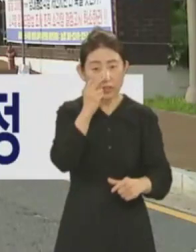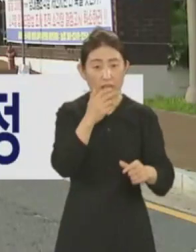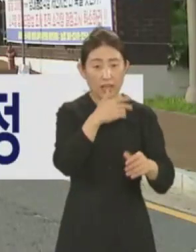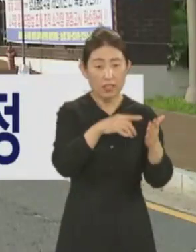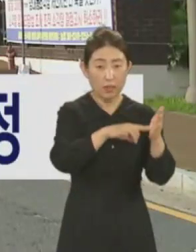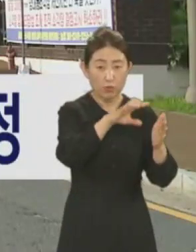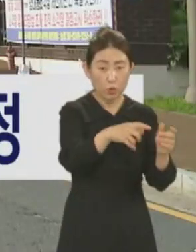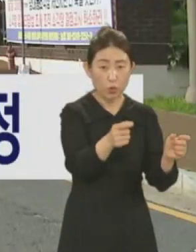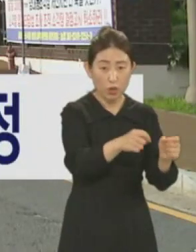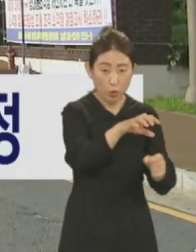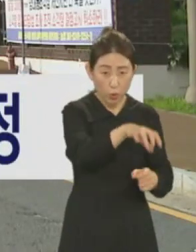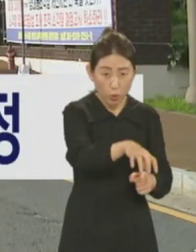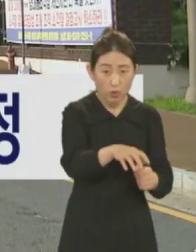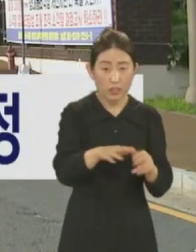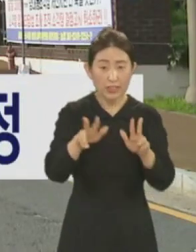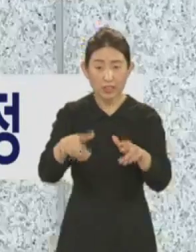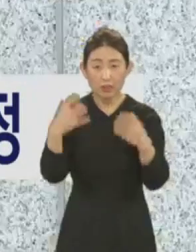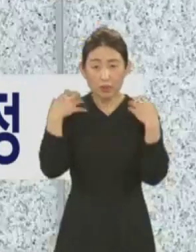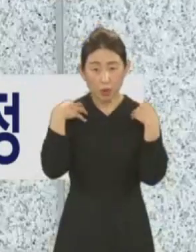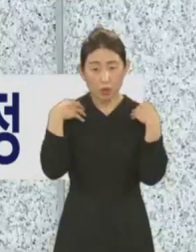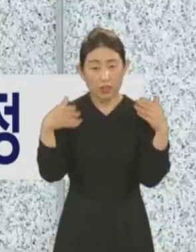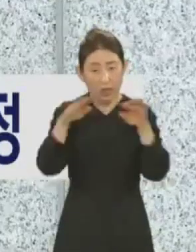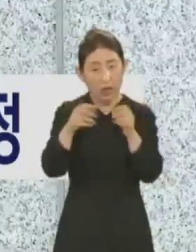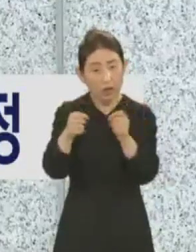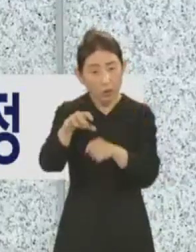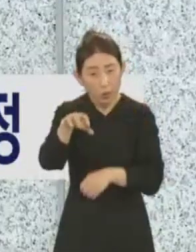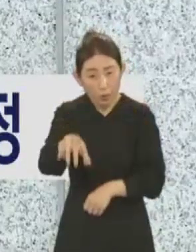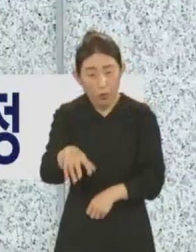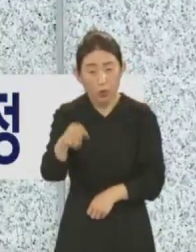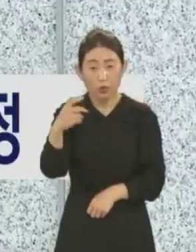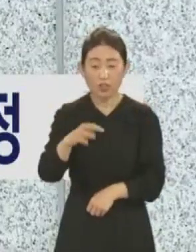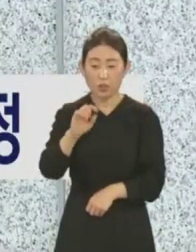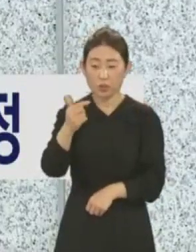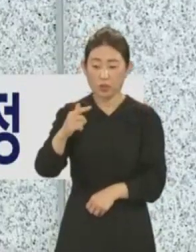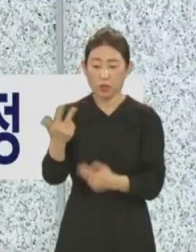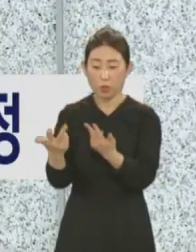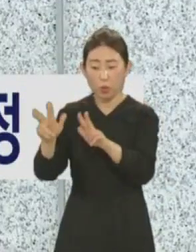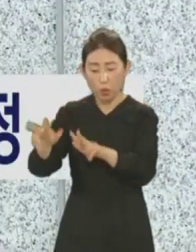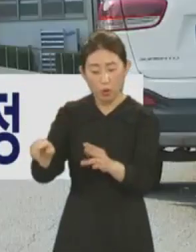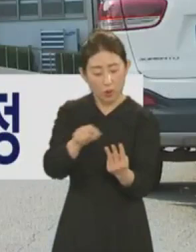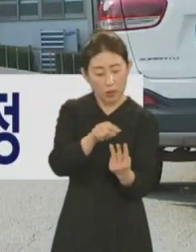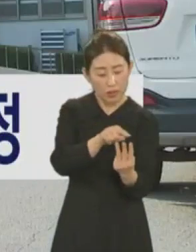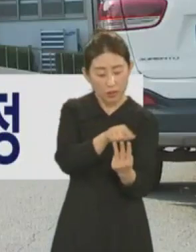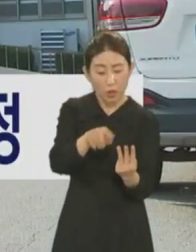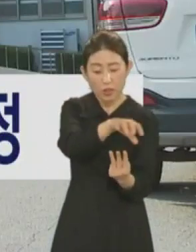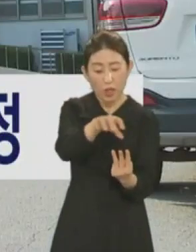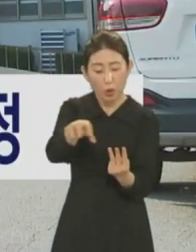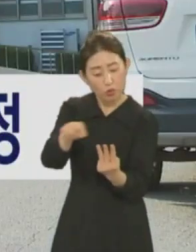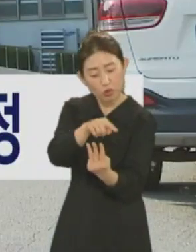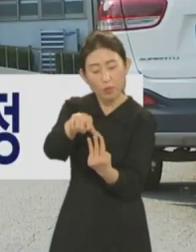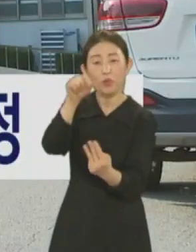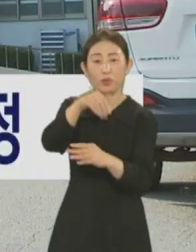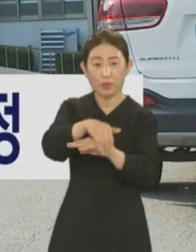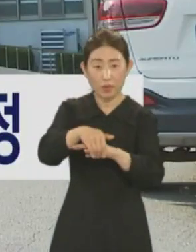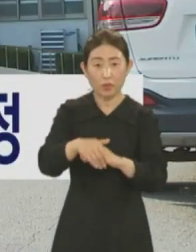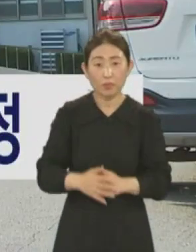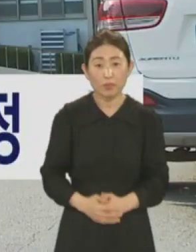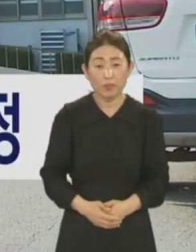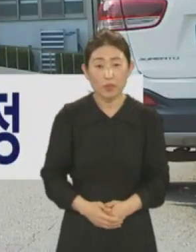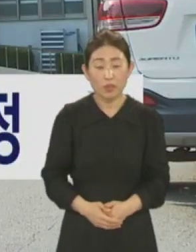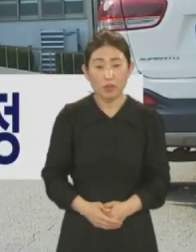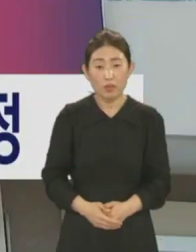서산세무서 인근과 현 청사 배후지 운석동 근린공원 등 세 곳으로 압축했다고 밝혔습니다